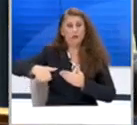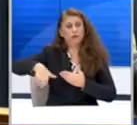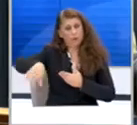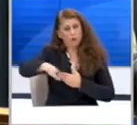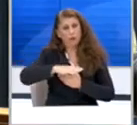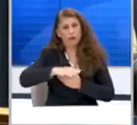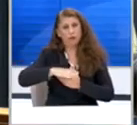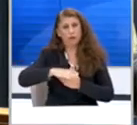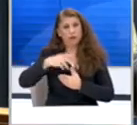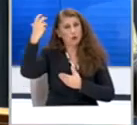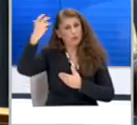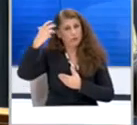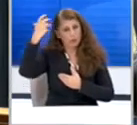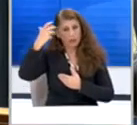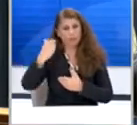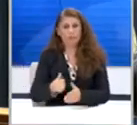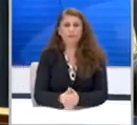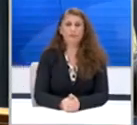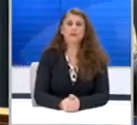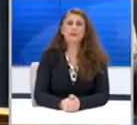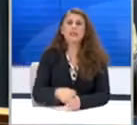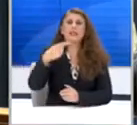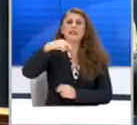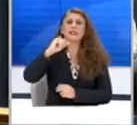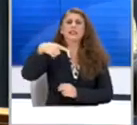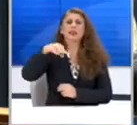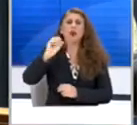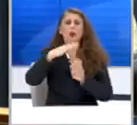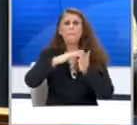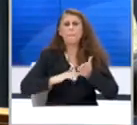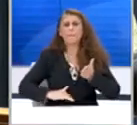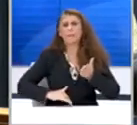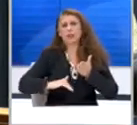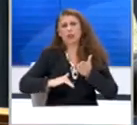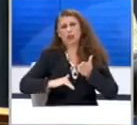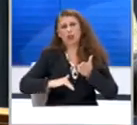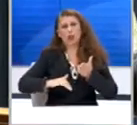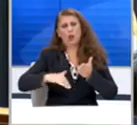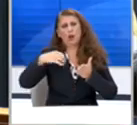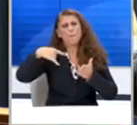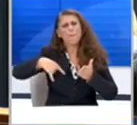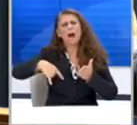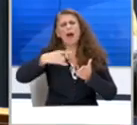Σοφία. Προστήτων επιστολής Παύλου το ανάγνωσμα.